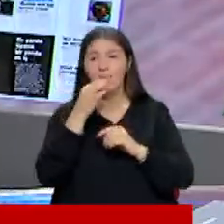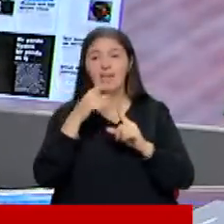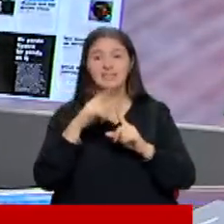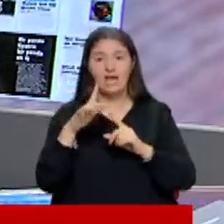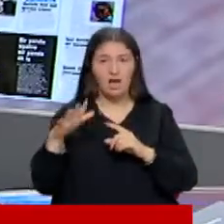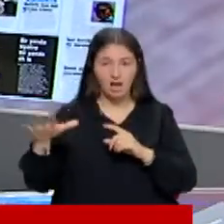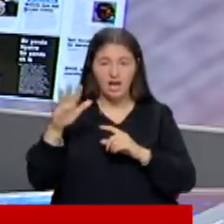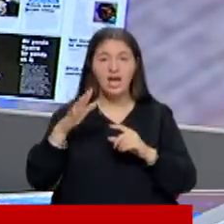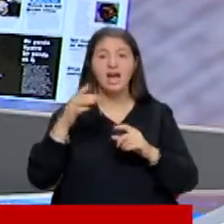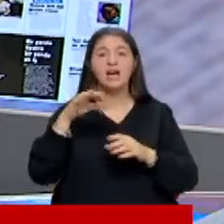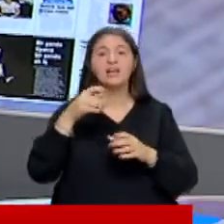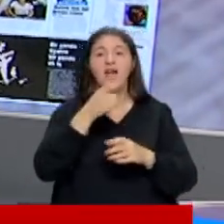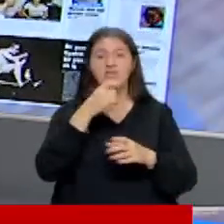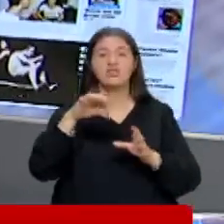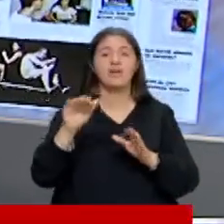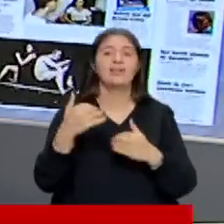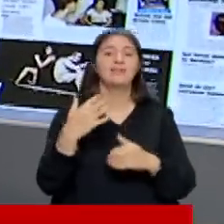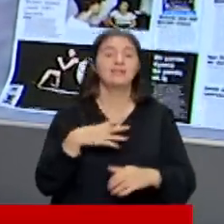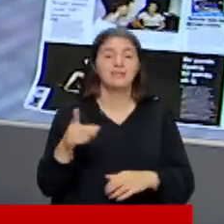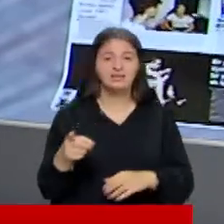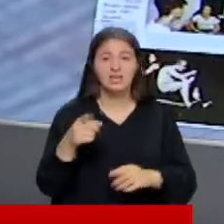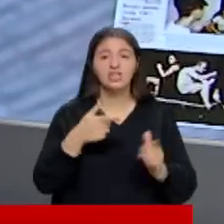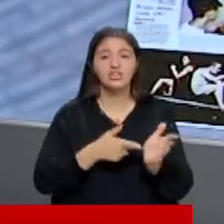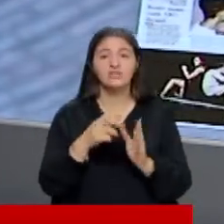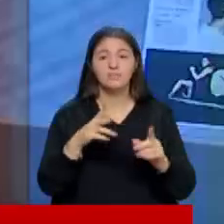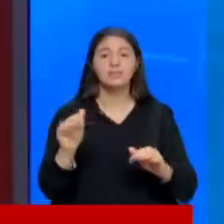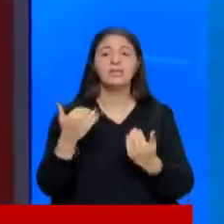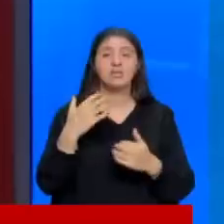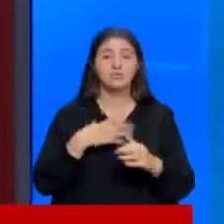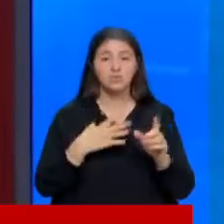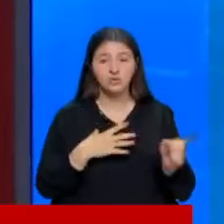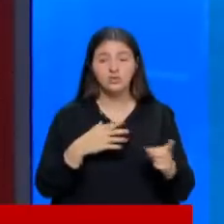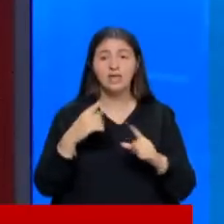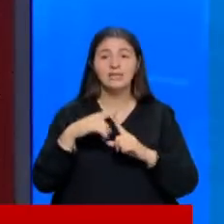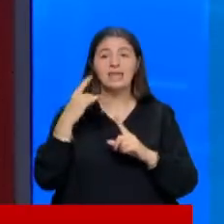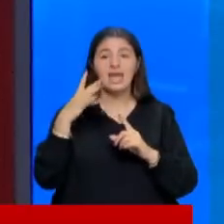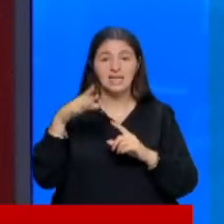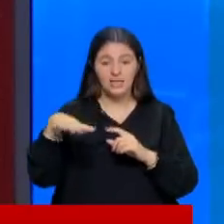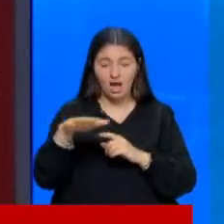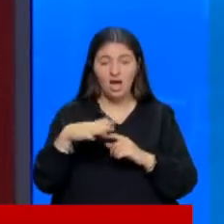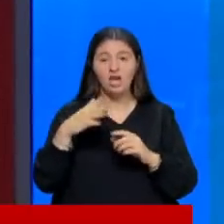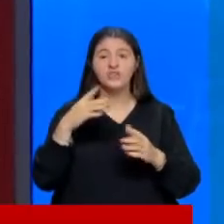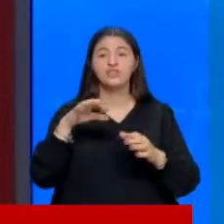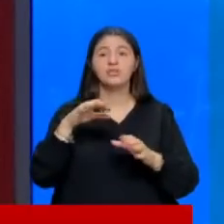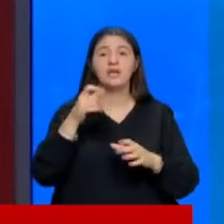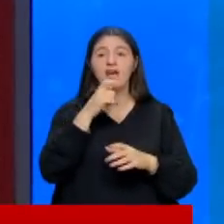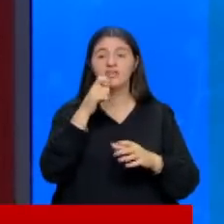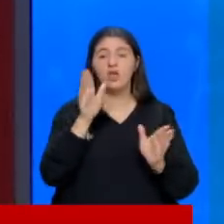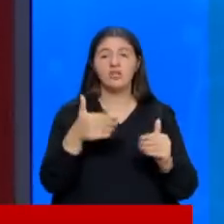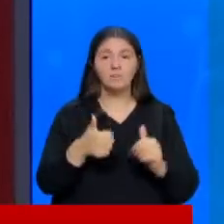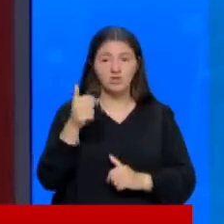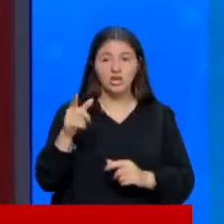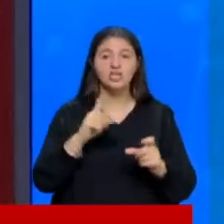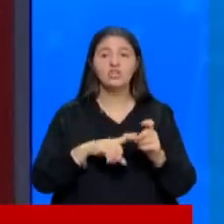Kahveciler çay desteği istedi Çiftçi gibi destek istiyoruz Tekirdağ Kahveciler Odası Başkanı Fahrettin Bayar